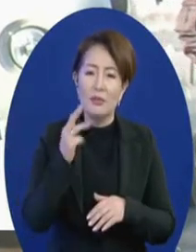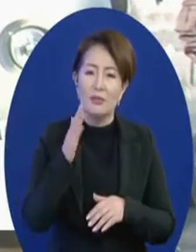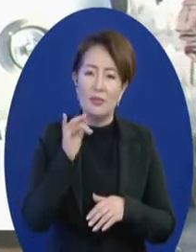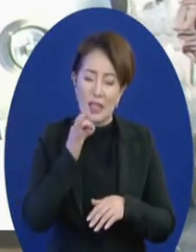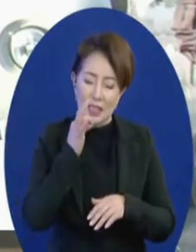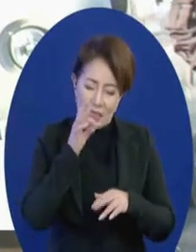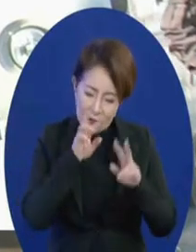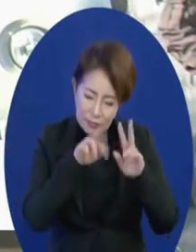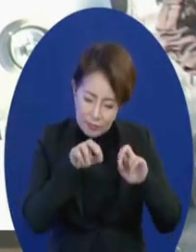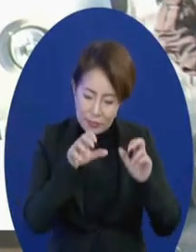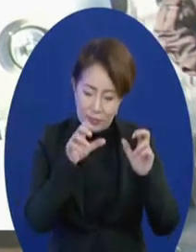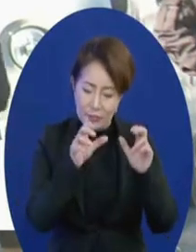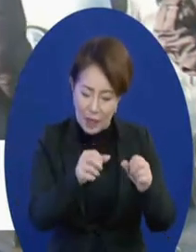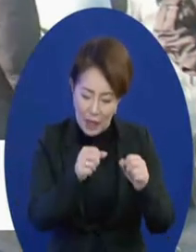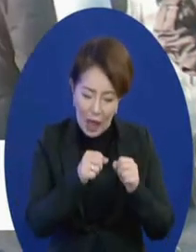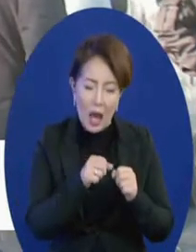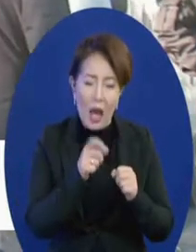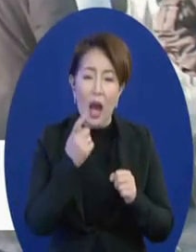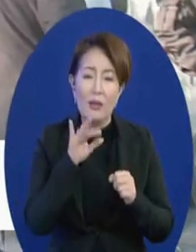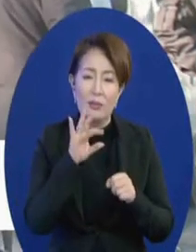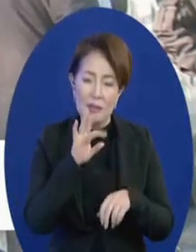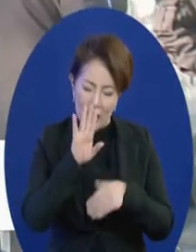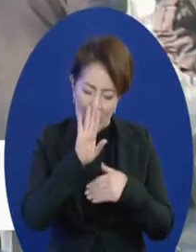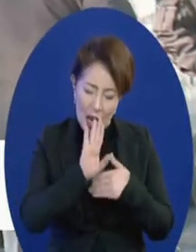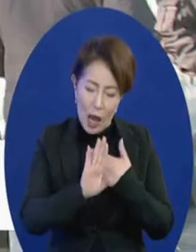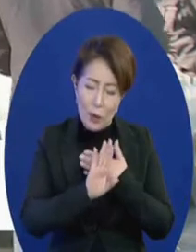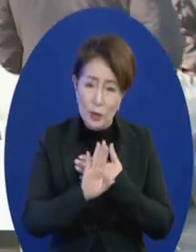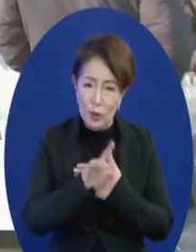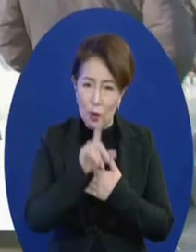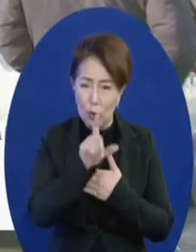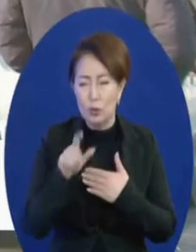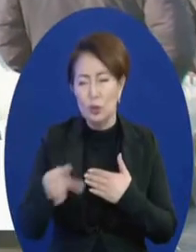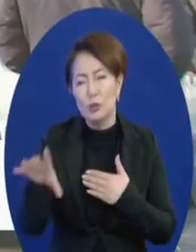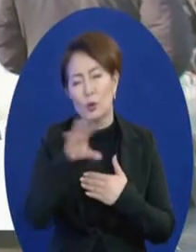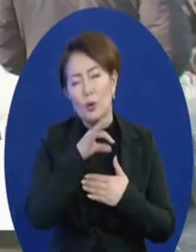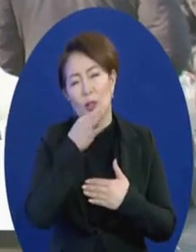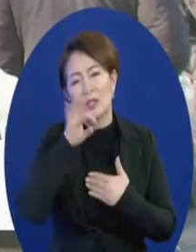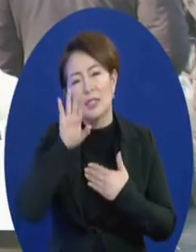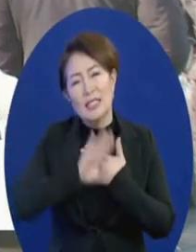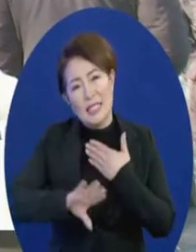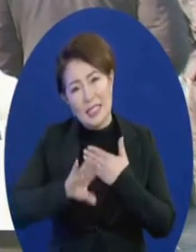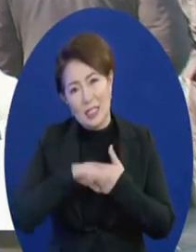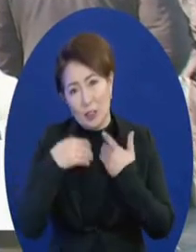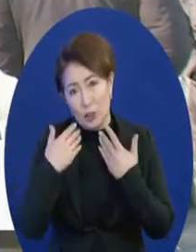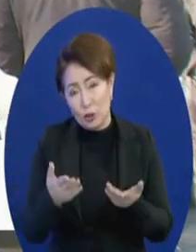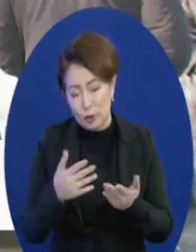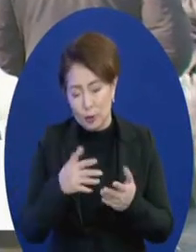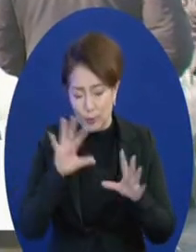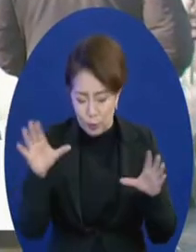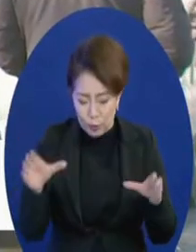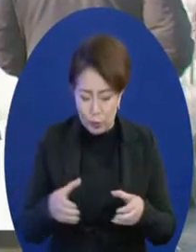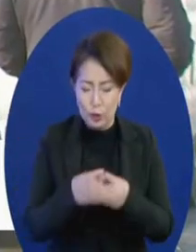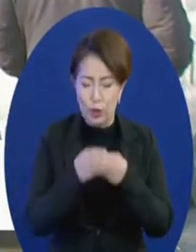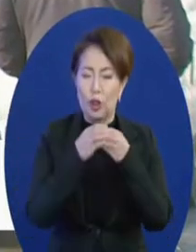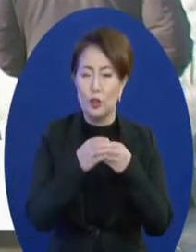эрч хатанд нь илрүүлдэг. За хавдрын аюулаас одоо хүн ардаа өрсөн сэргийлдэг энийг бас